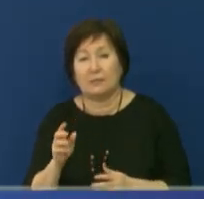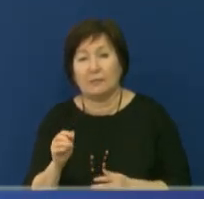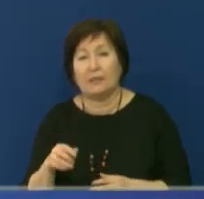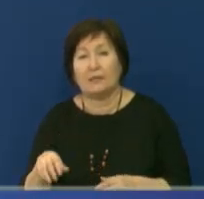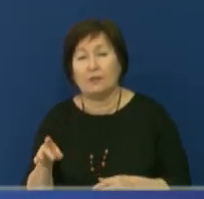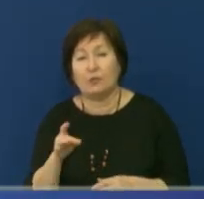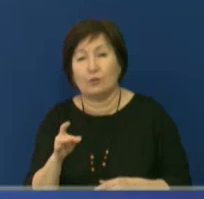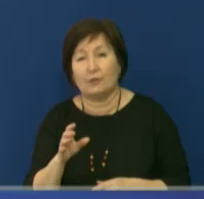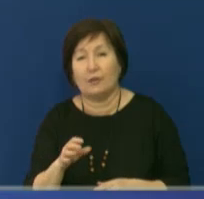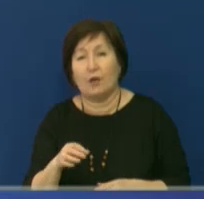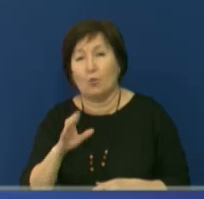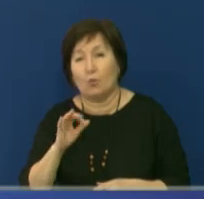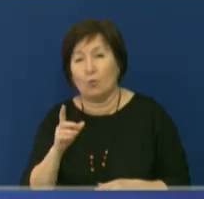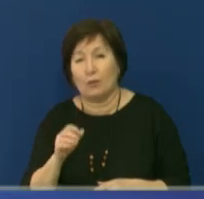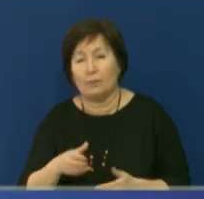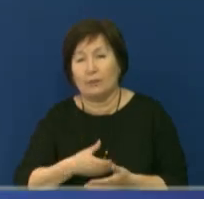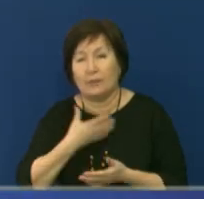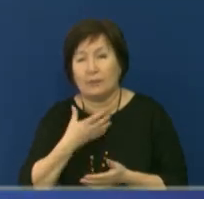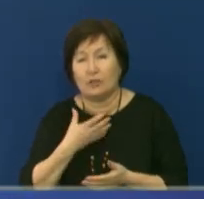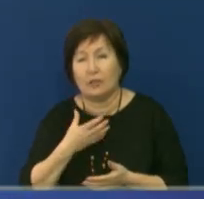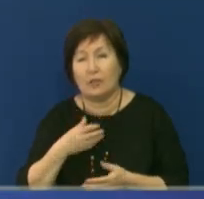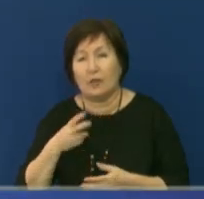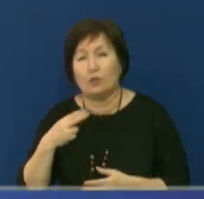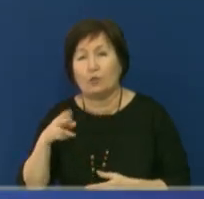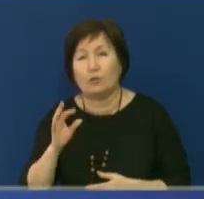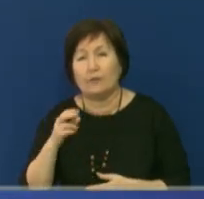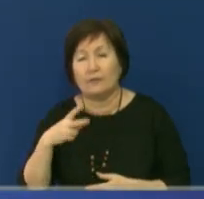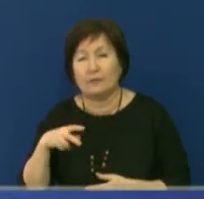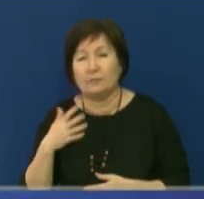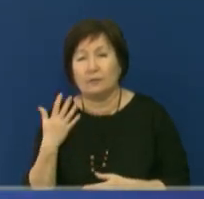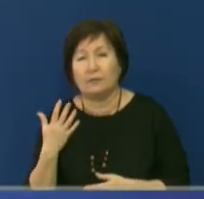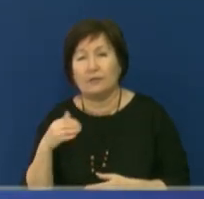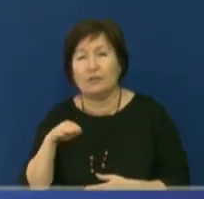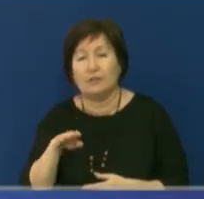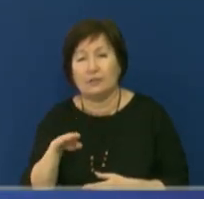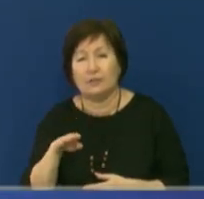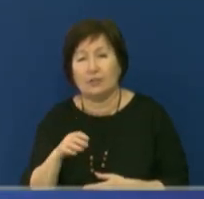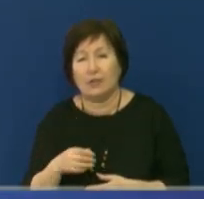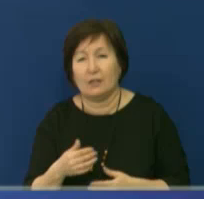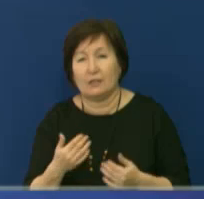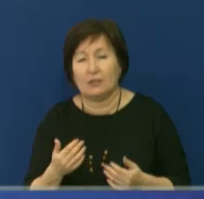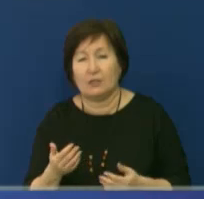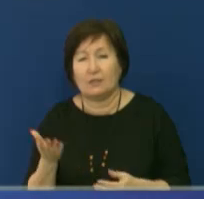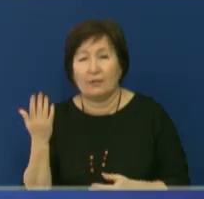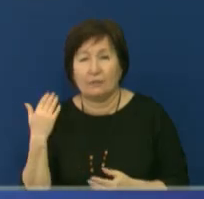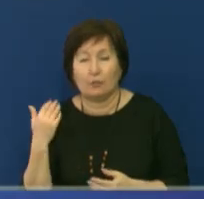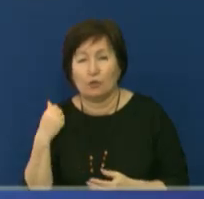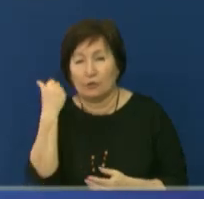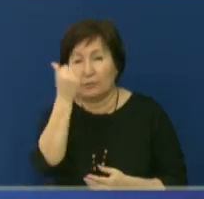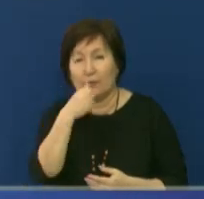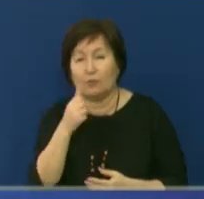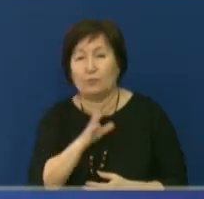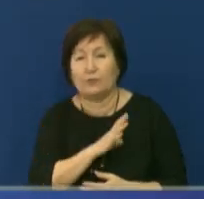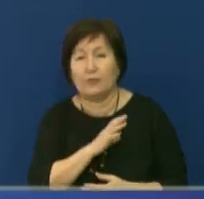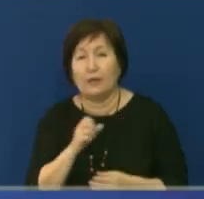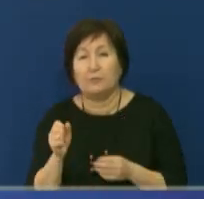жеткен. Тіпті кейбір шалғай ауылдардың халқы оның өзін таппай отыр. Қатты отын бағасы қанша шарықтағанымен шарасыз халық алуға